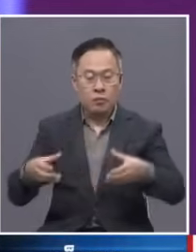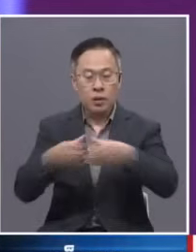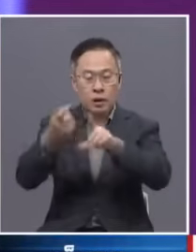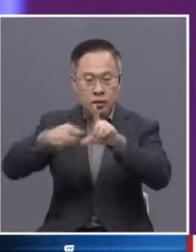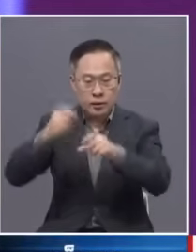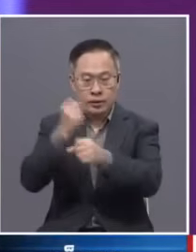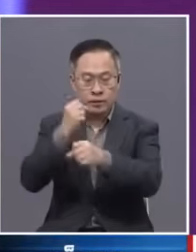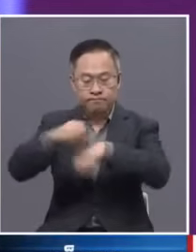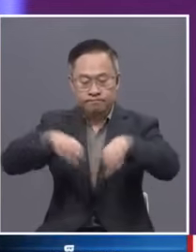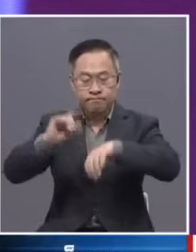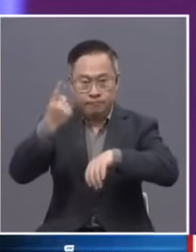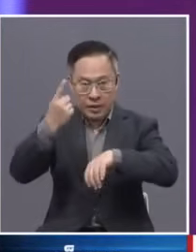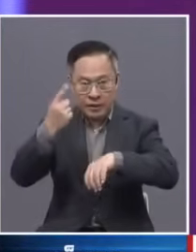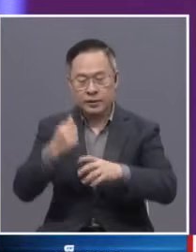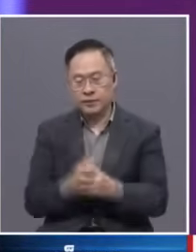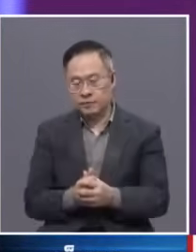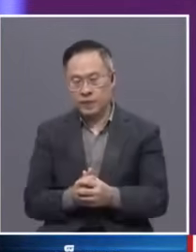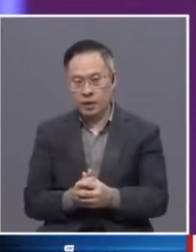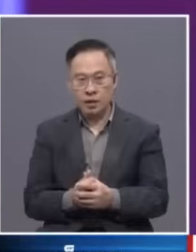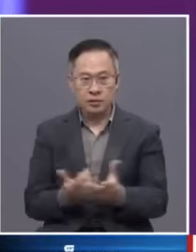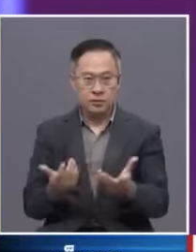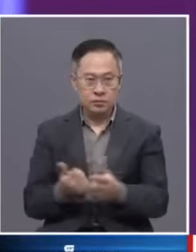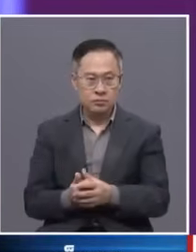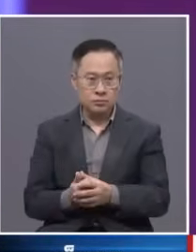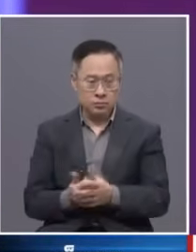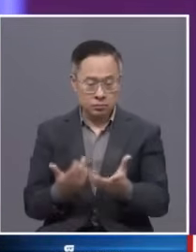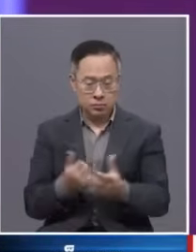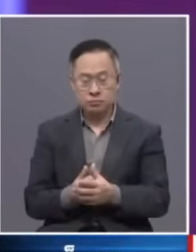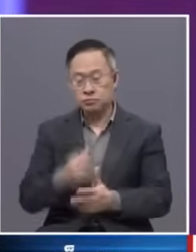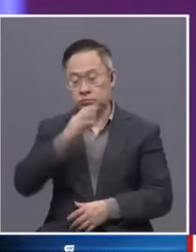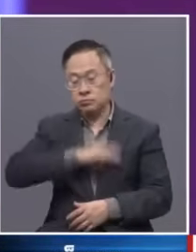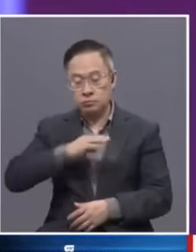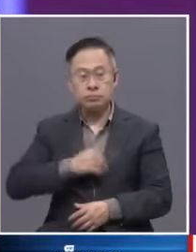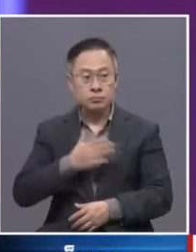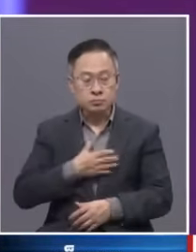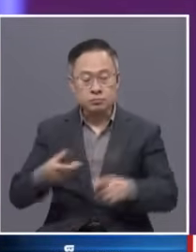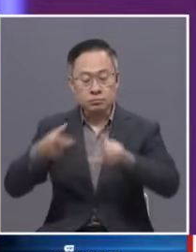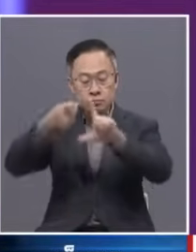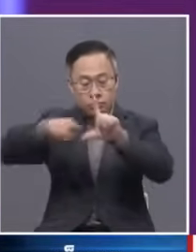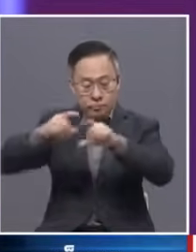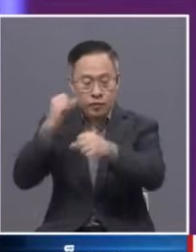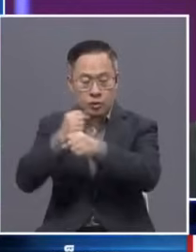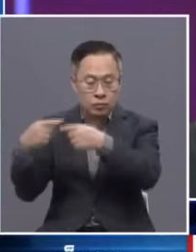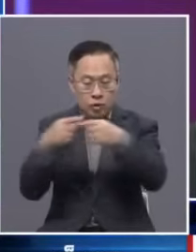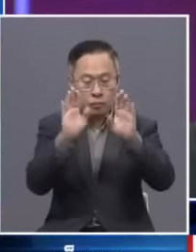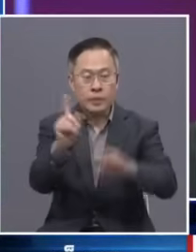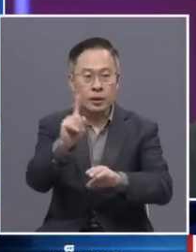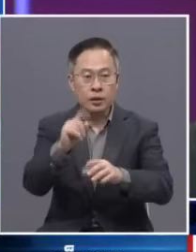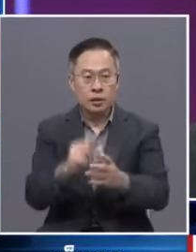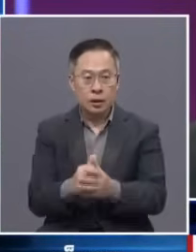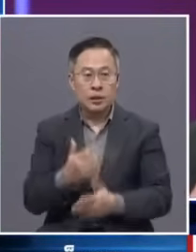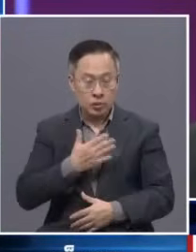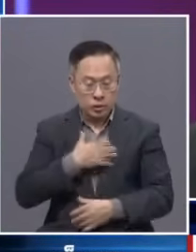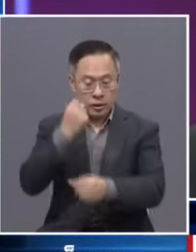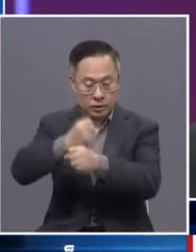รีแบรนด์ใหม่แล้วมุมมองส่วนตัวล่ะคุณปิยบุตรอยากให้พรรคก้าวไกลควรเดินต่ออย่างไรคุณปิยบุตรบอกว่าถ้า